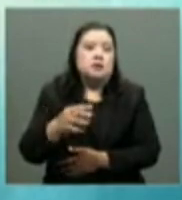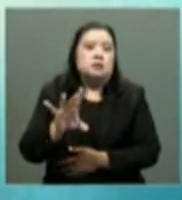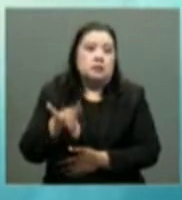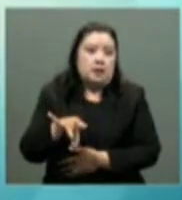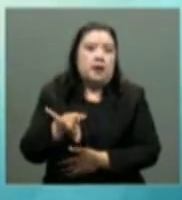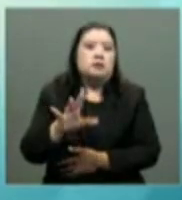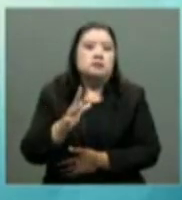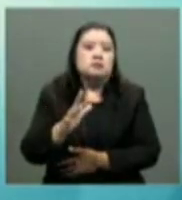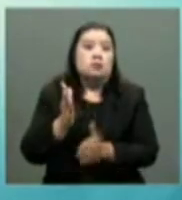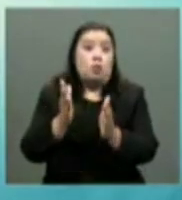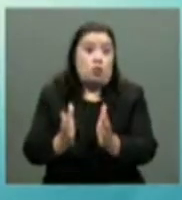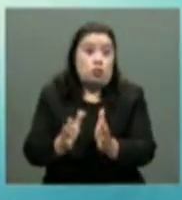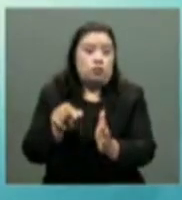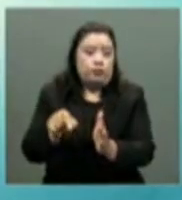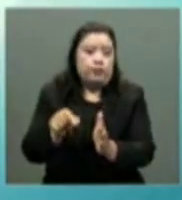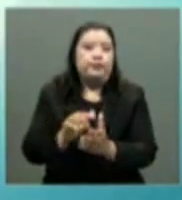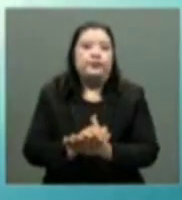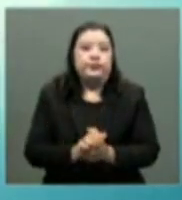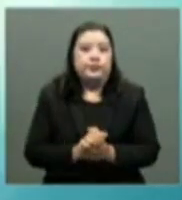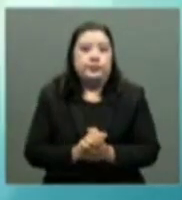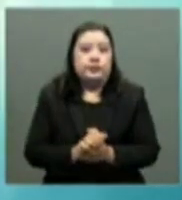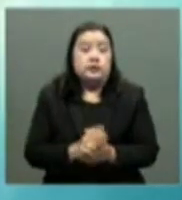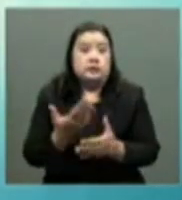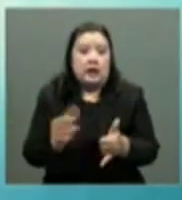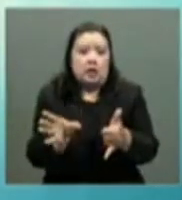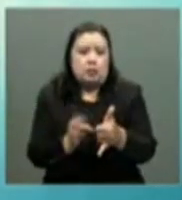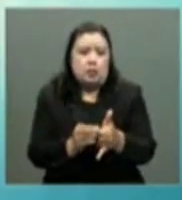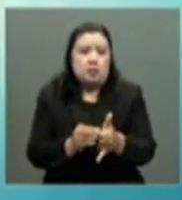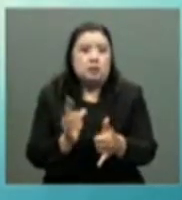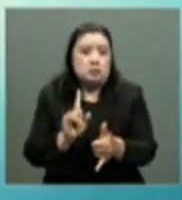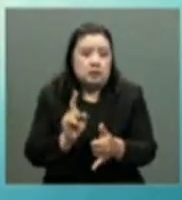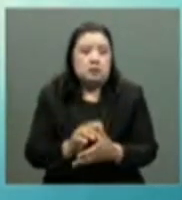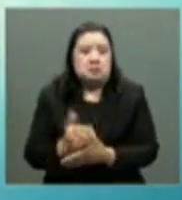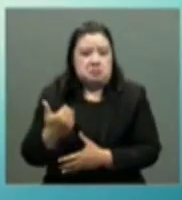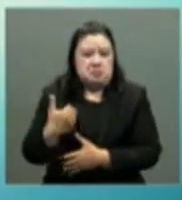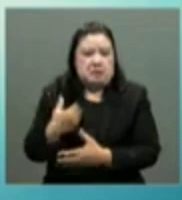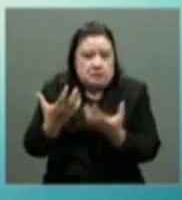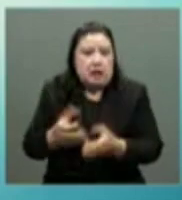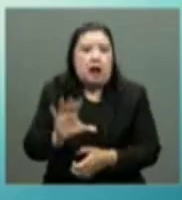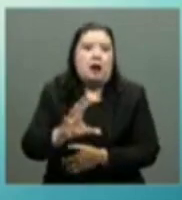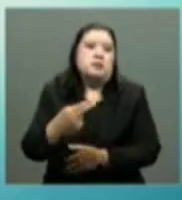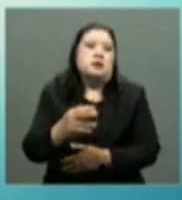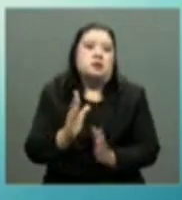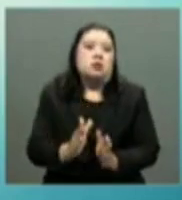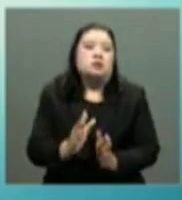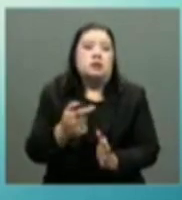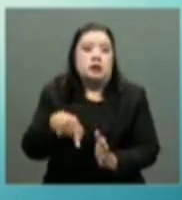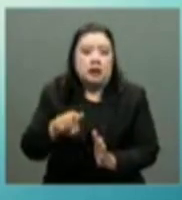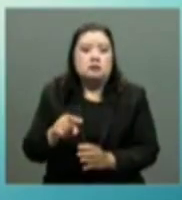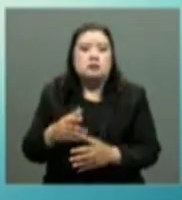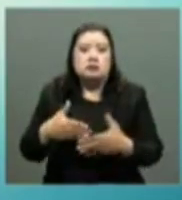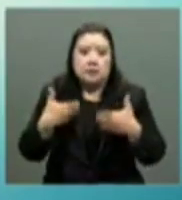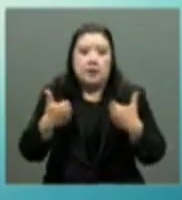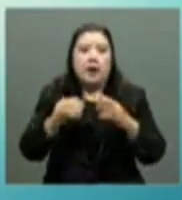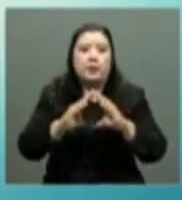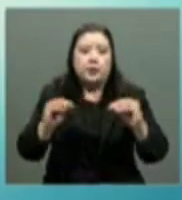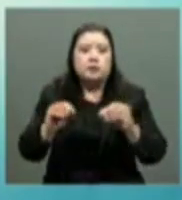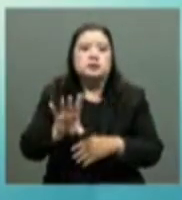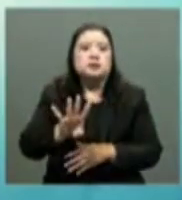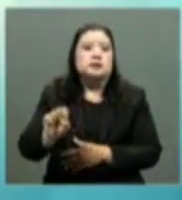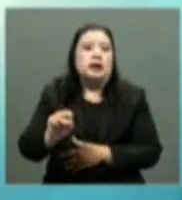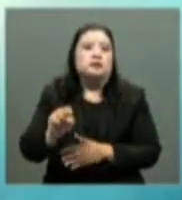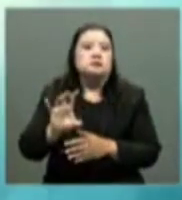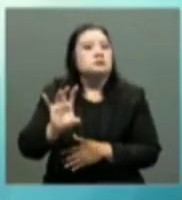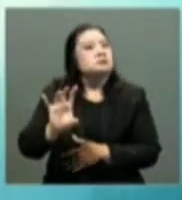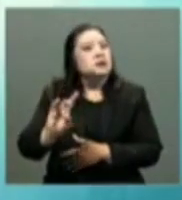1,998,000 กว่ารายกว่าคนนะครับแล้วหนักก็คือ 51,000 หายแล้ว 407,000 นะครับแล้วก็เสียชีวิตไ